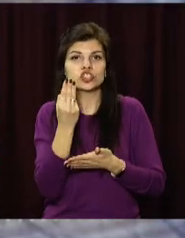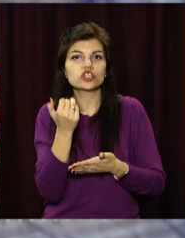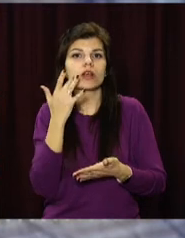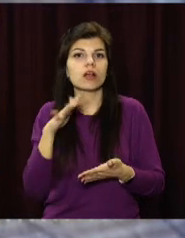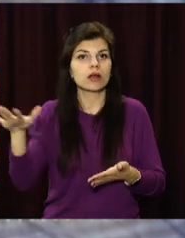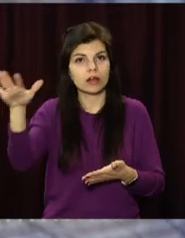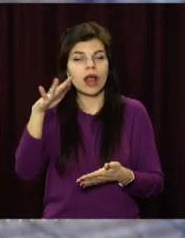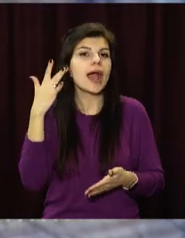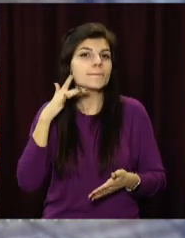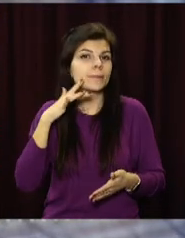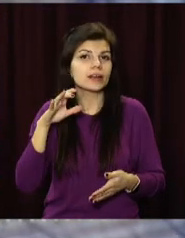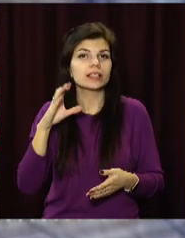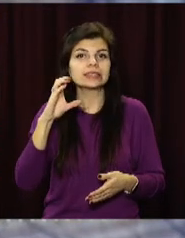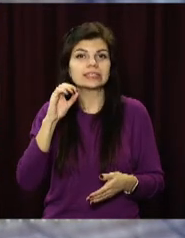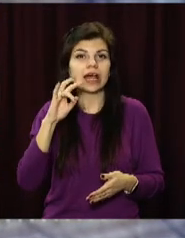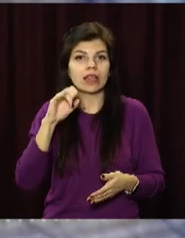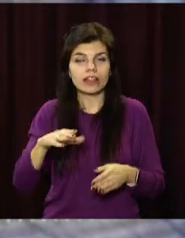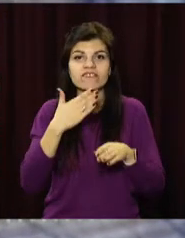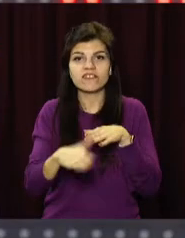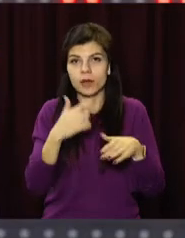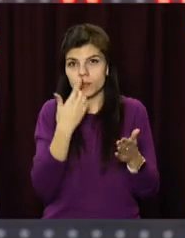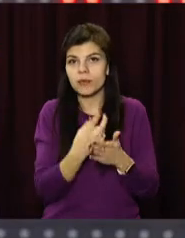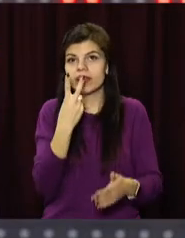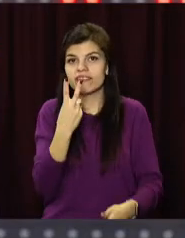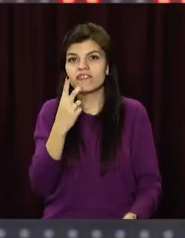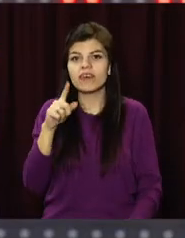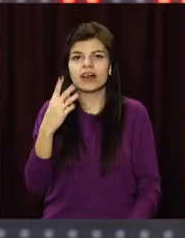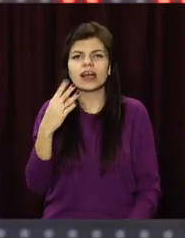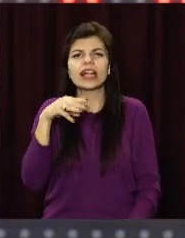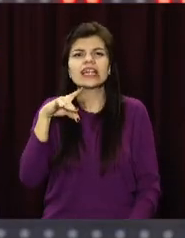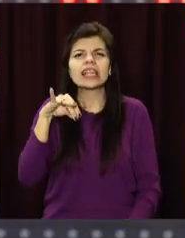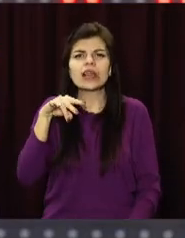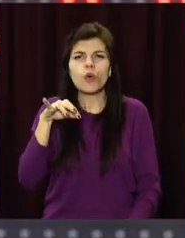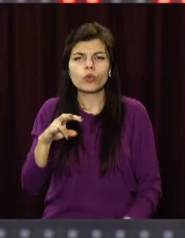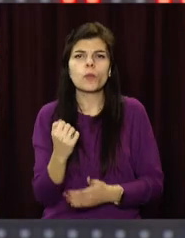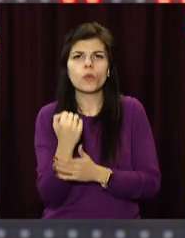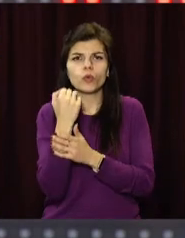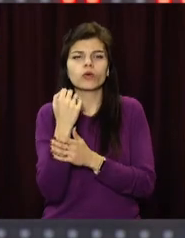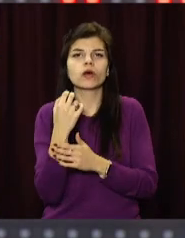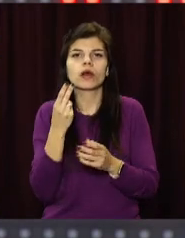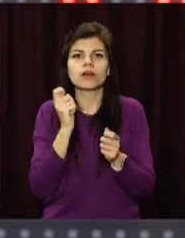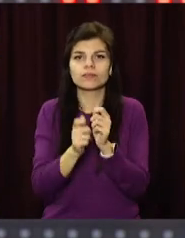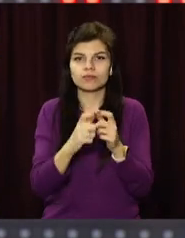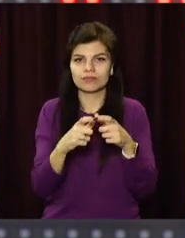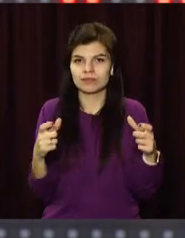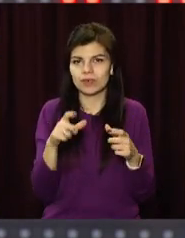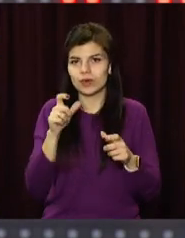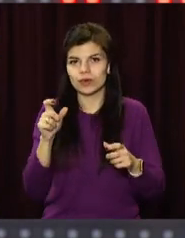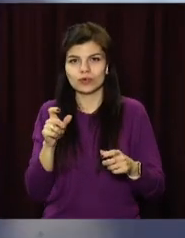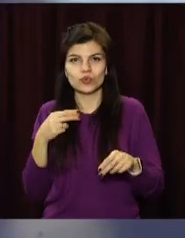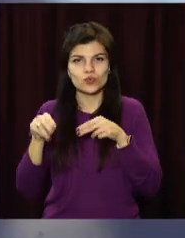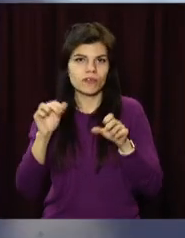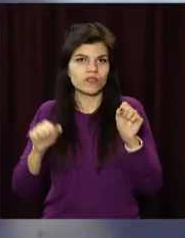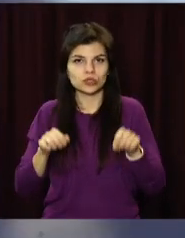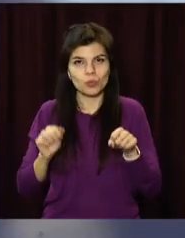якою американський сенат виділив майже 2 трильйони доларів на підтримку купівельної спроможності громадян та